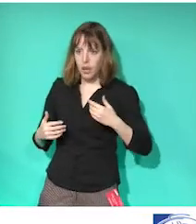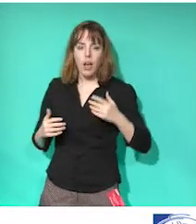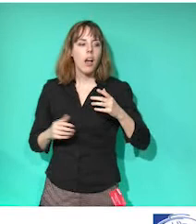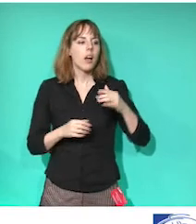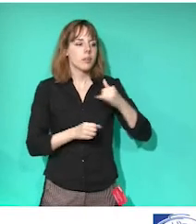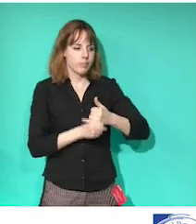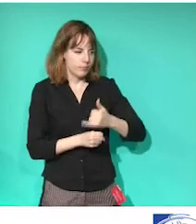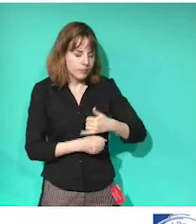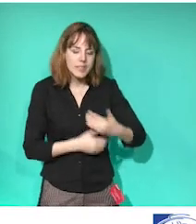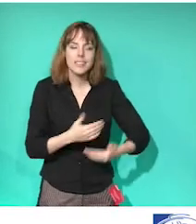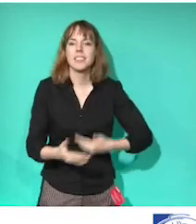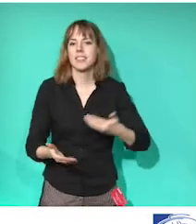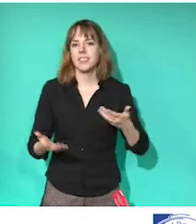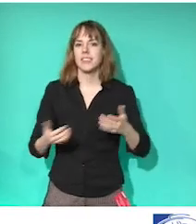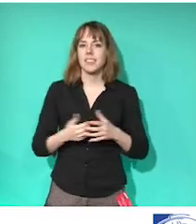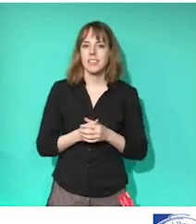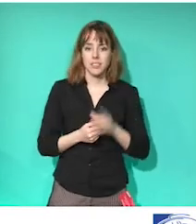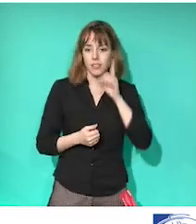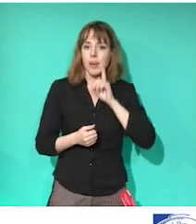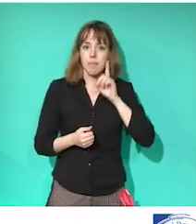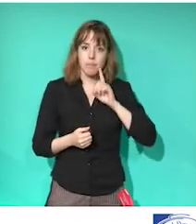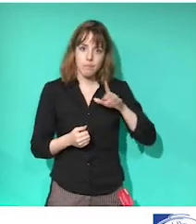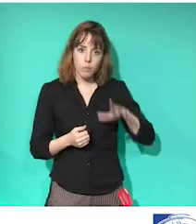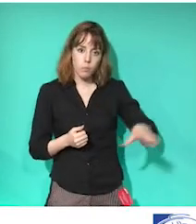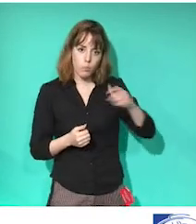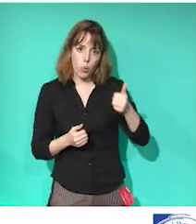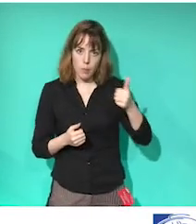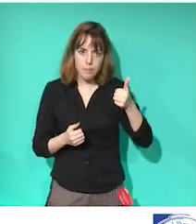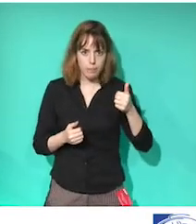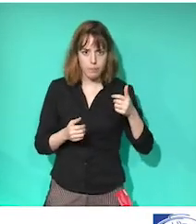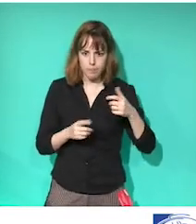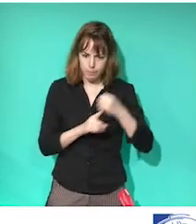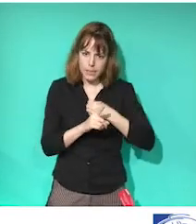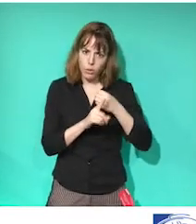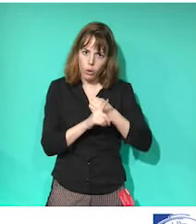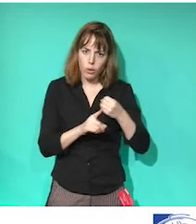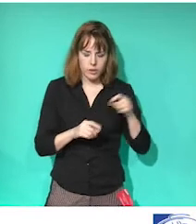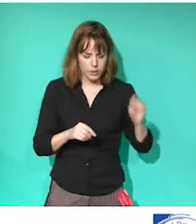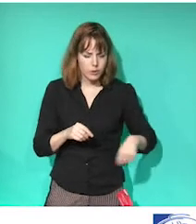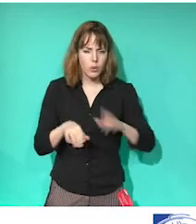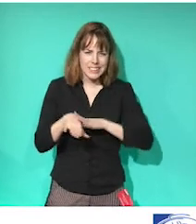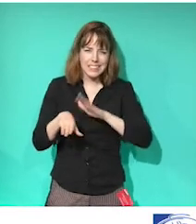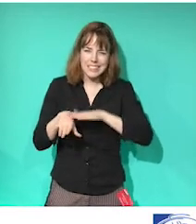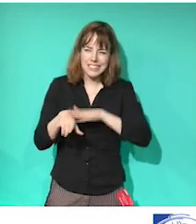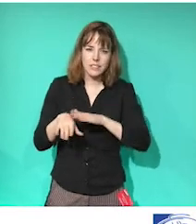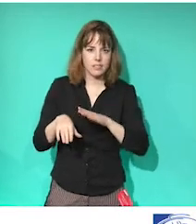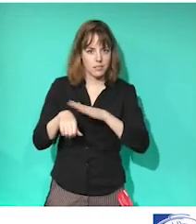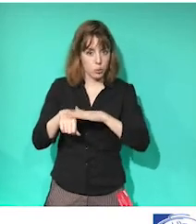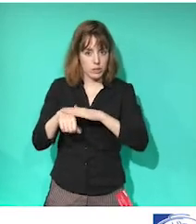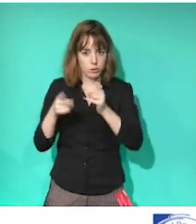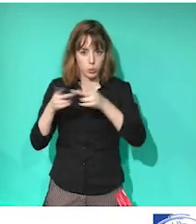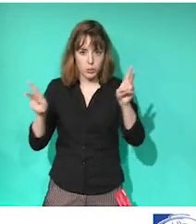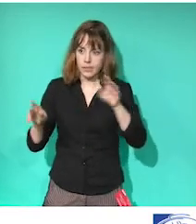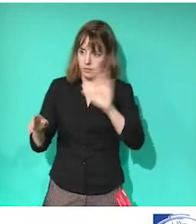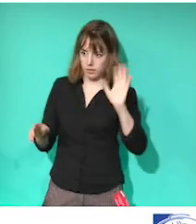et les militants eux-mêmes s'occupent, se consacrent à toujours rappeler aux politiques publiques qu'elles